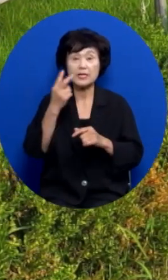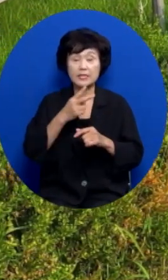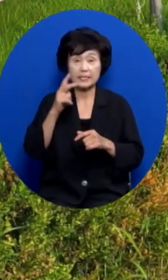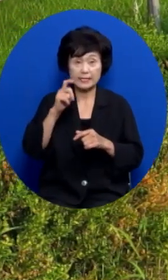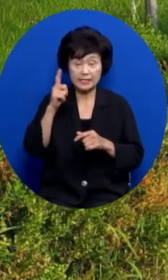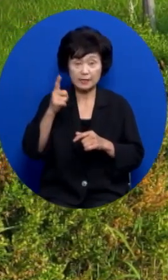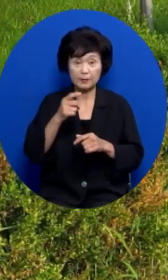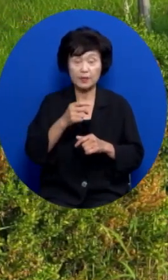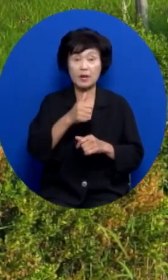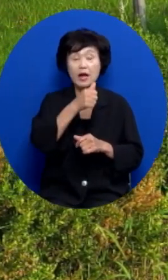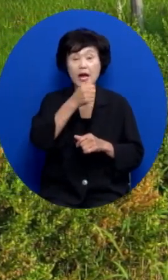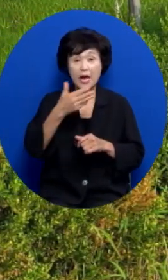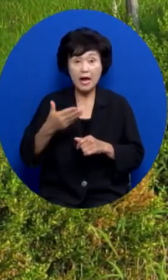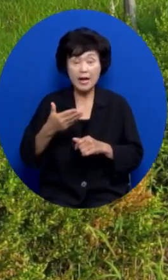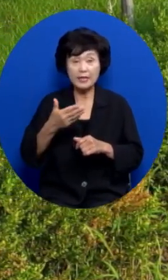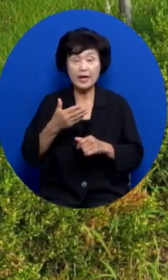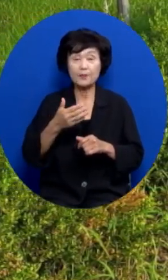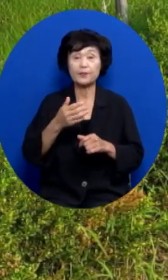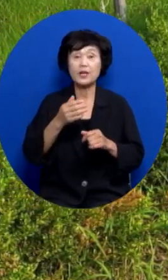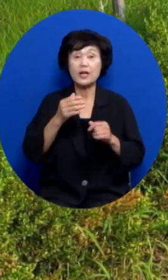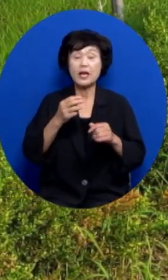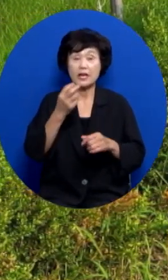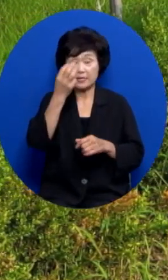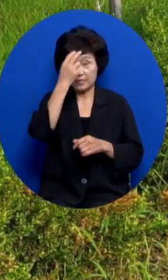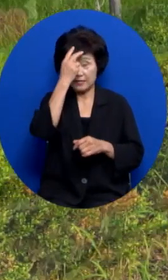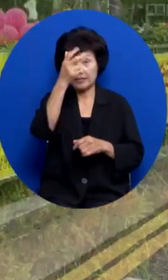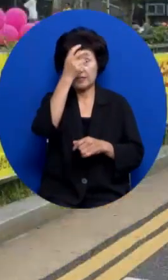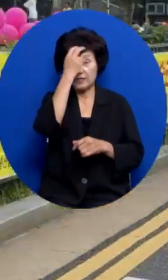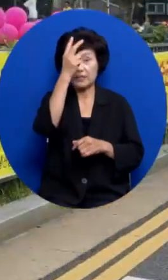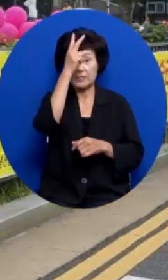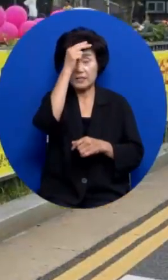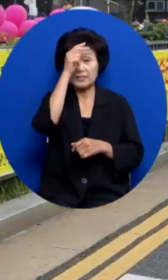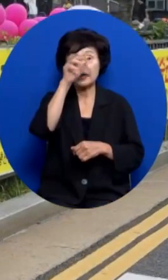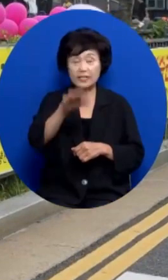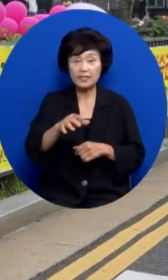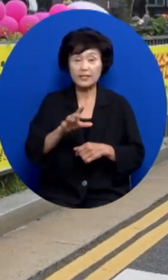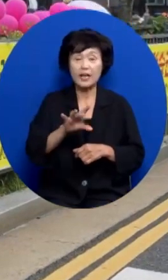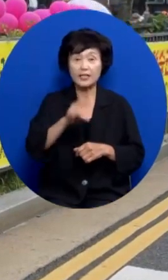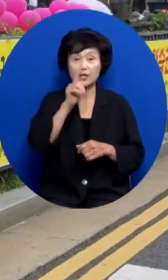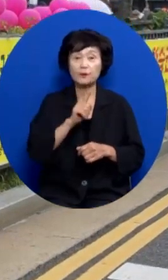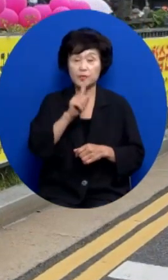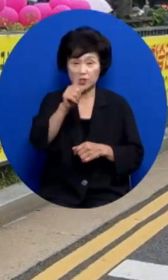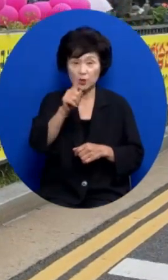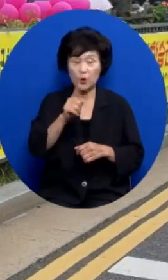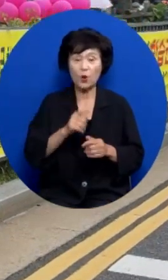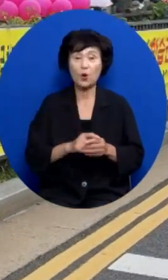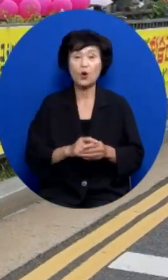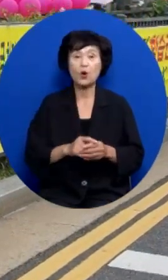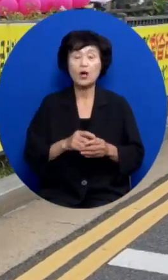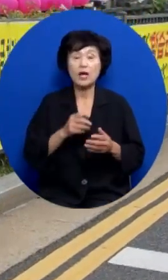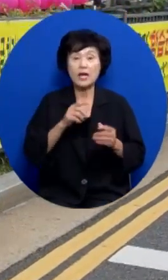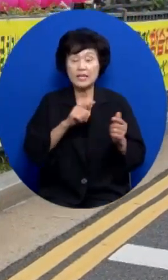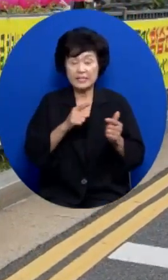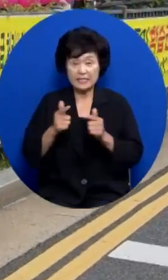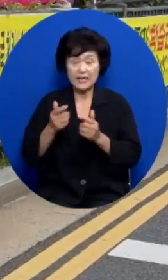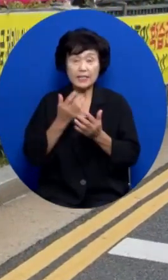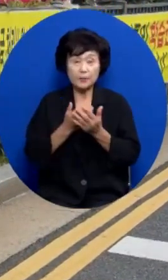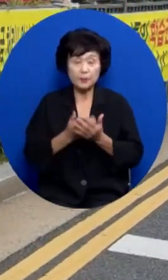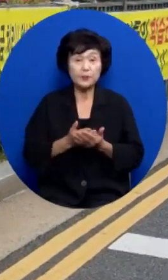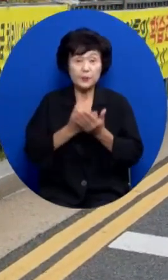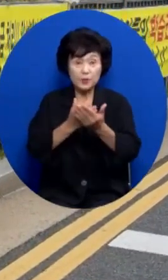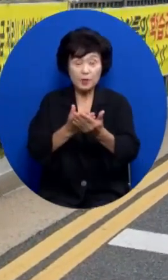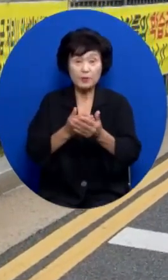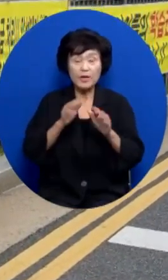처음 하남경찰서에 본사건을 고발한 이후 지속적인 수사와 기소 촉구 집회, 주민 진정서 등을 접수해왔으며